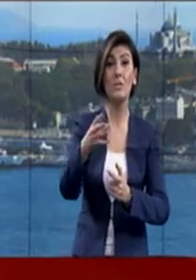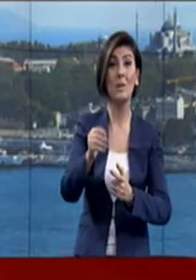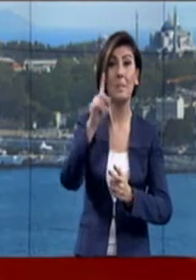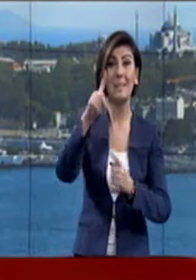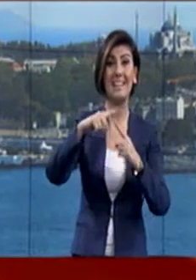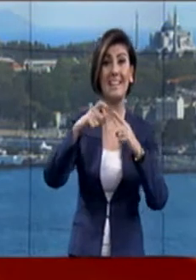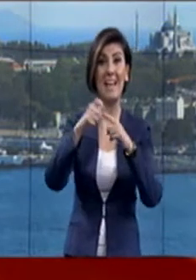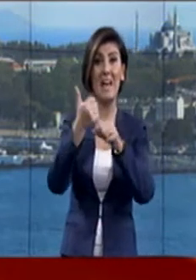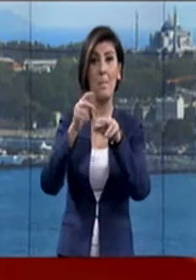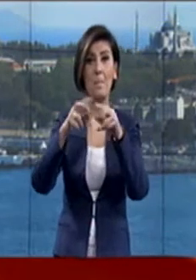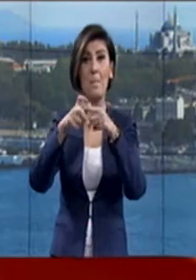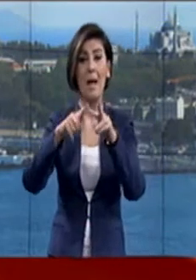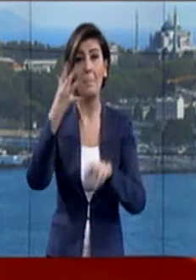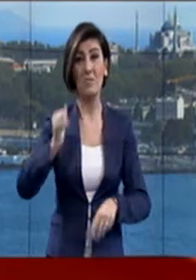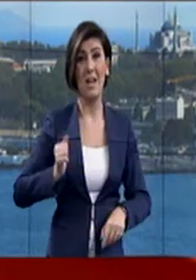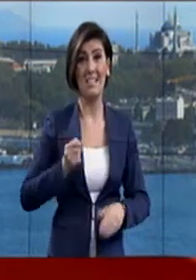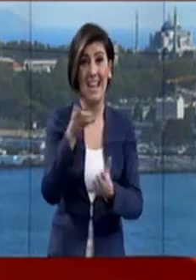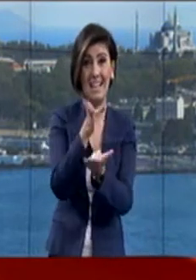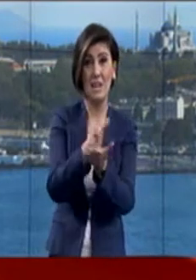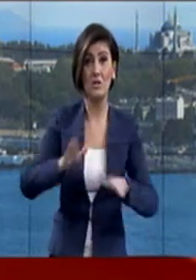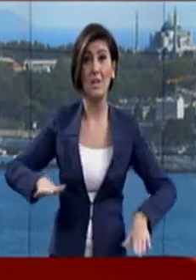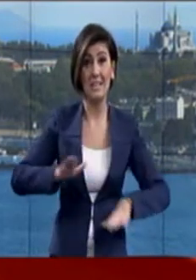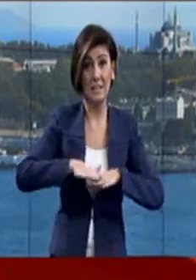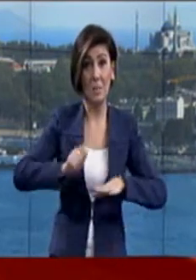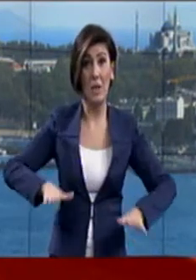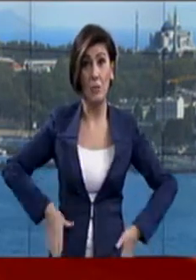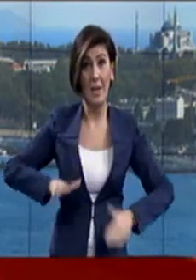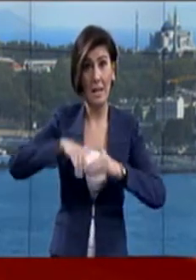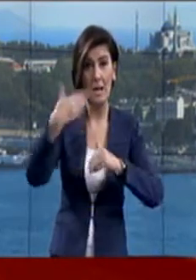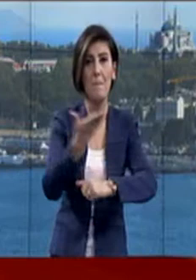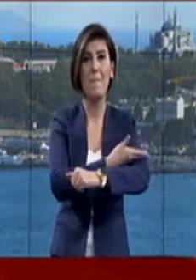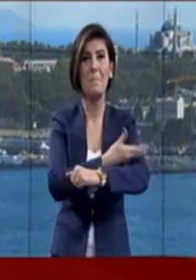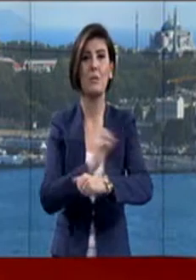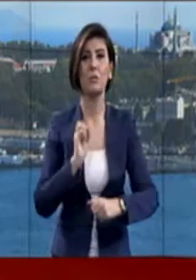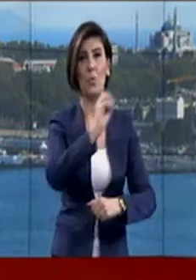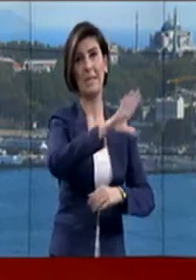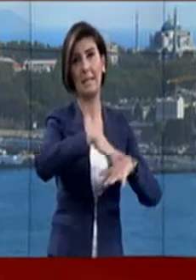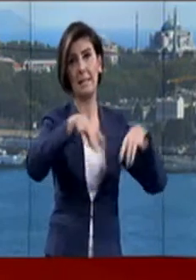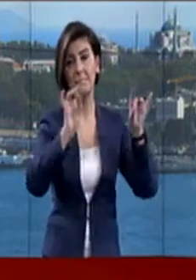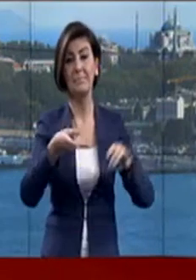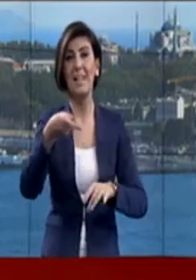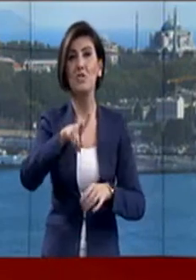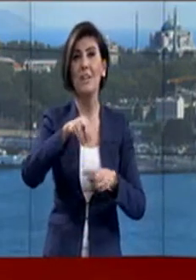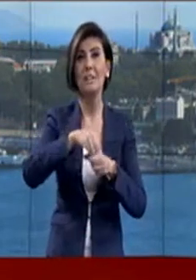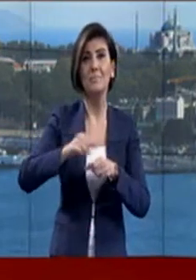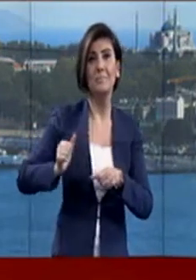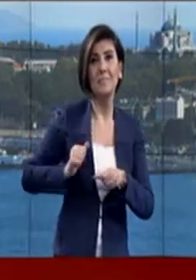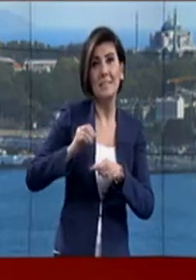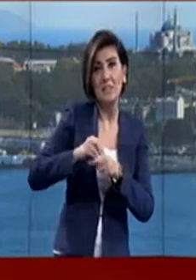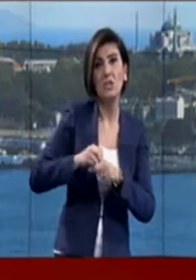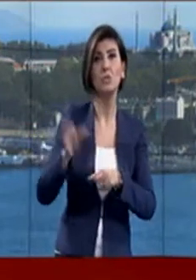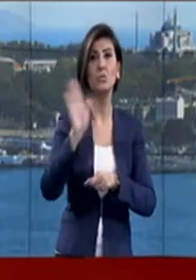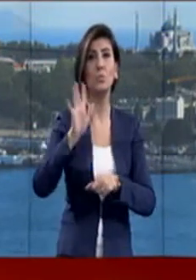olan Birit Eymen 5 askerin naaşı düzenlenen törenin ardından memleketlerine gönderildi. Şehitler için uğurlama